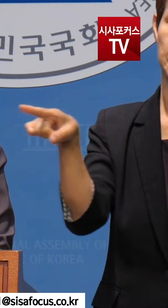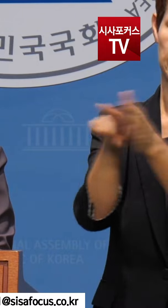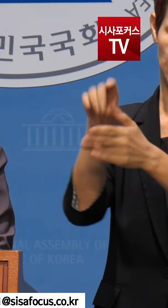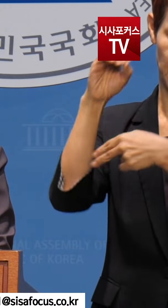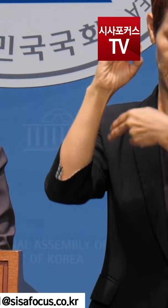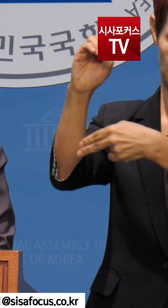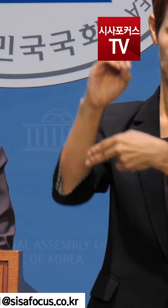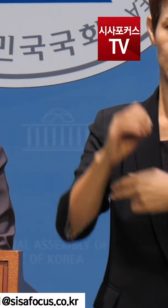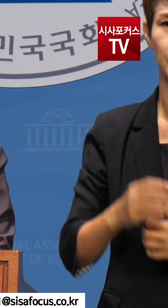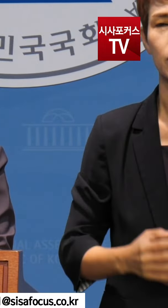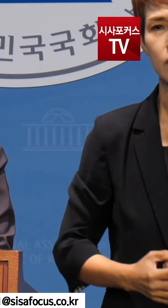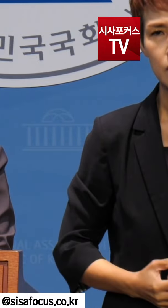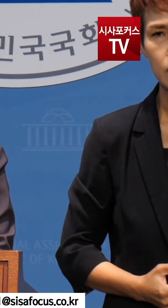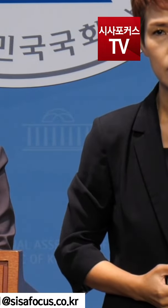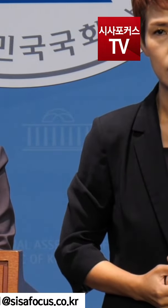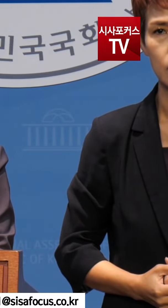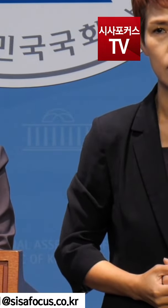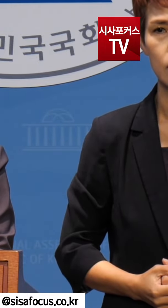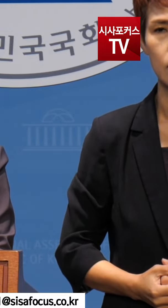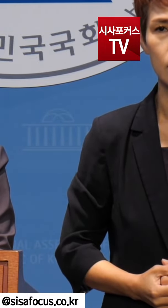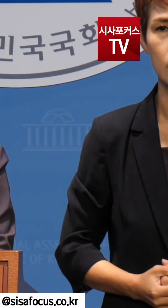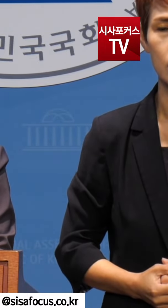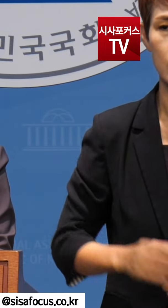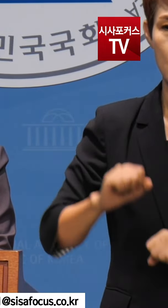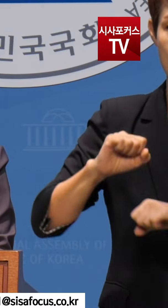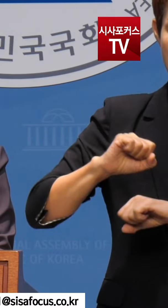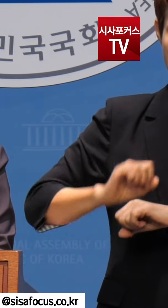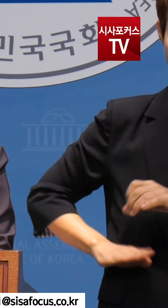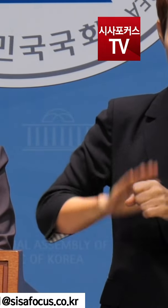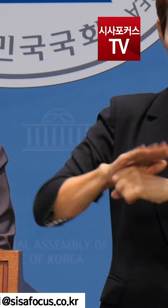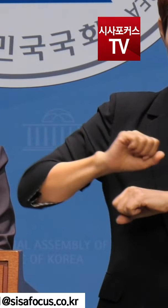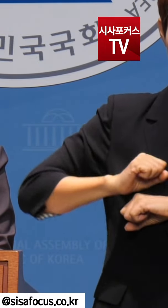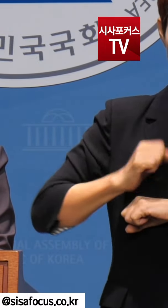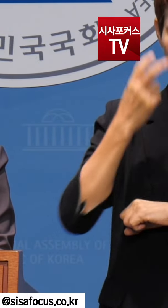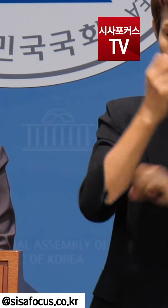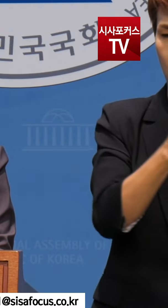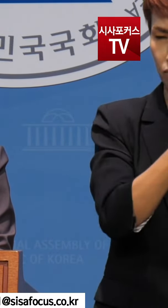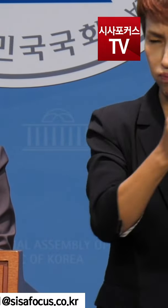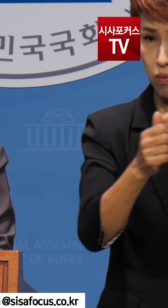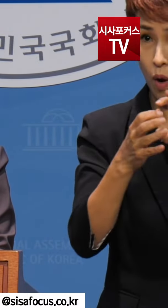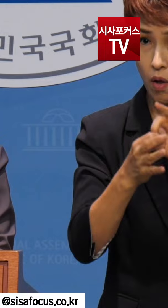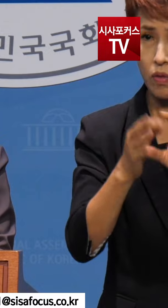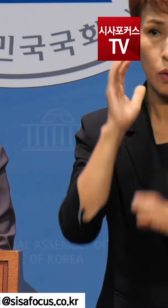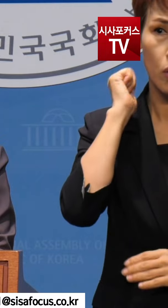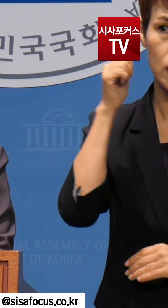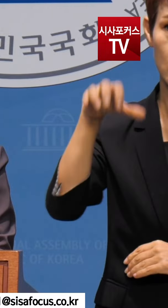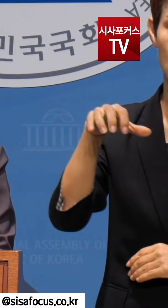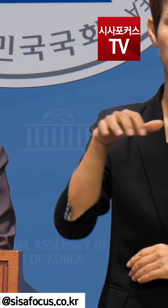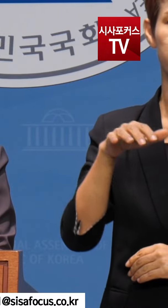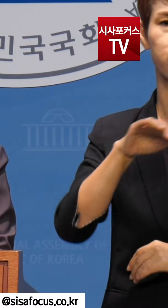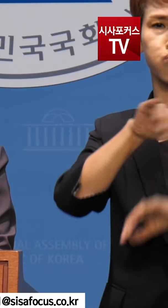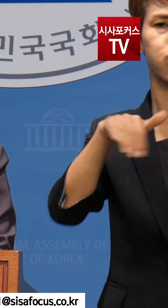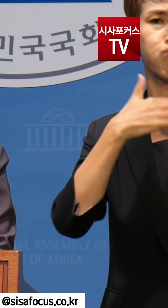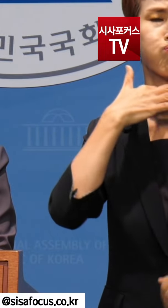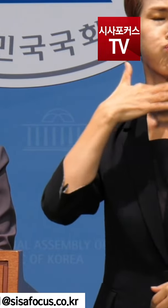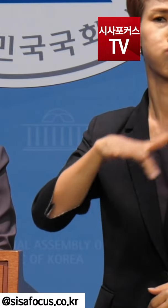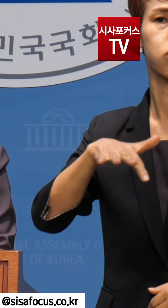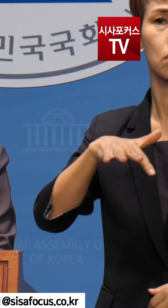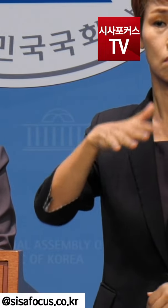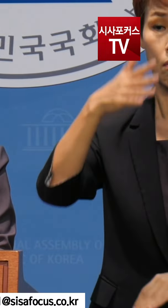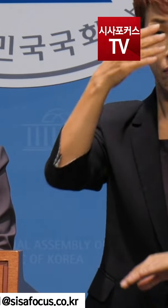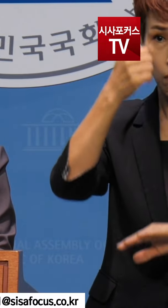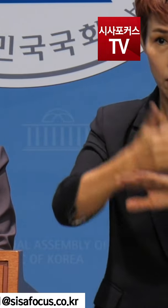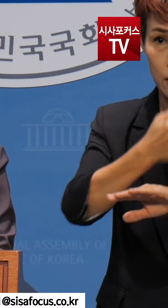수 없습니다 해병대원 수사 외압 의혹도 대통령 시 관여한 바 없다 발뺌했지만